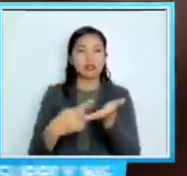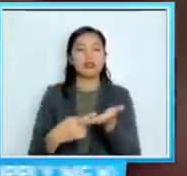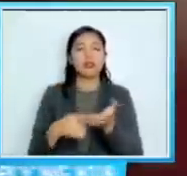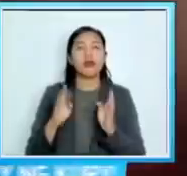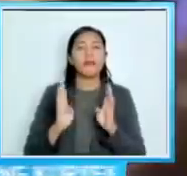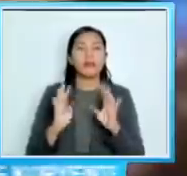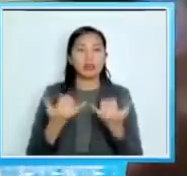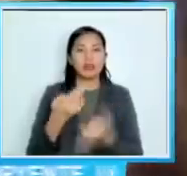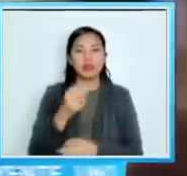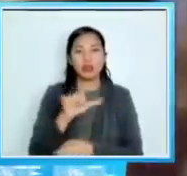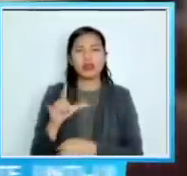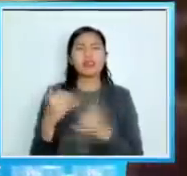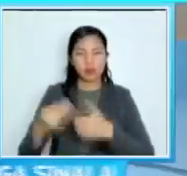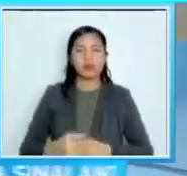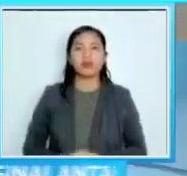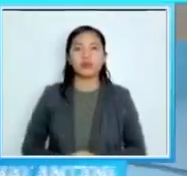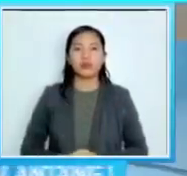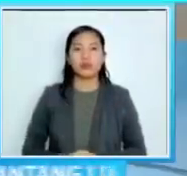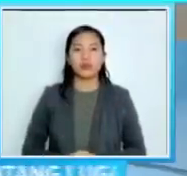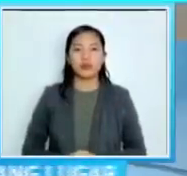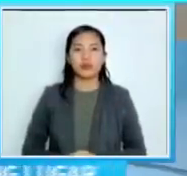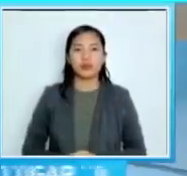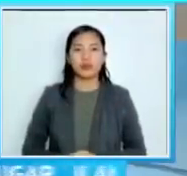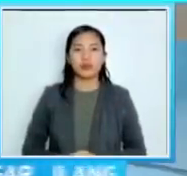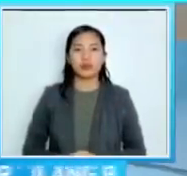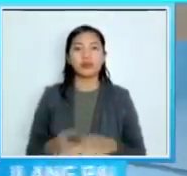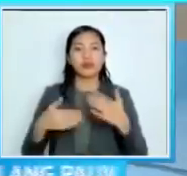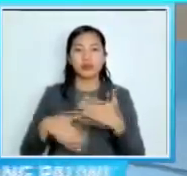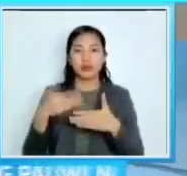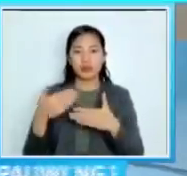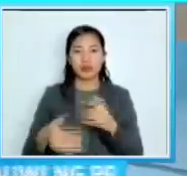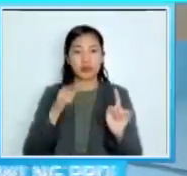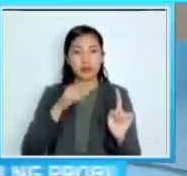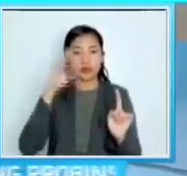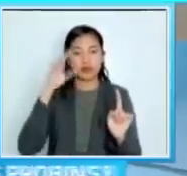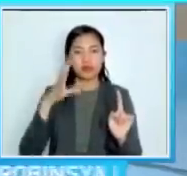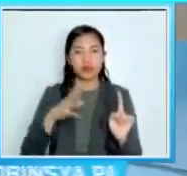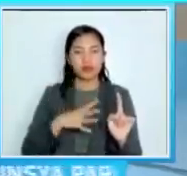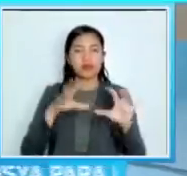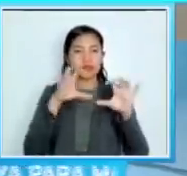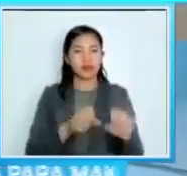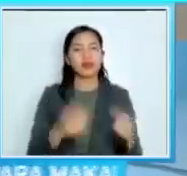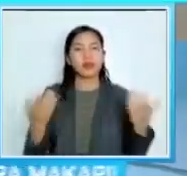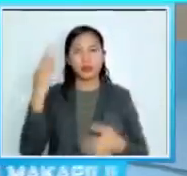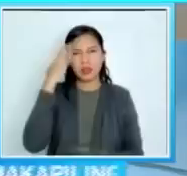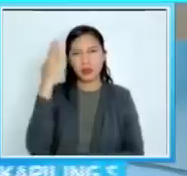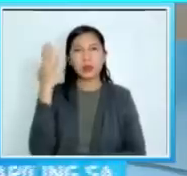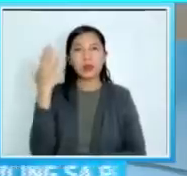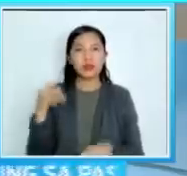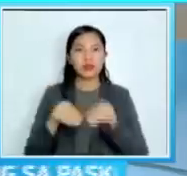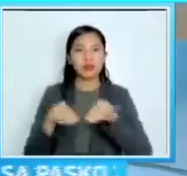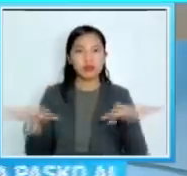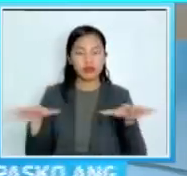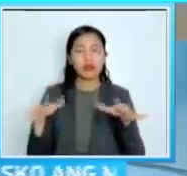sa bayan ayon sa mga otoridad. Arestado ang isang lalaki sa Bulacan matapos umanong ikalat online ang mga masiselang